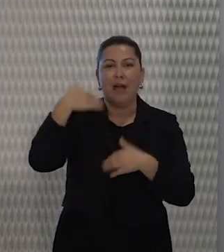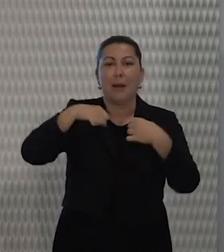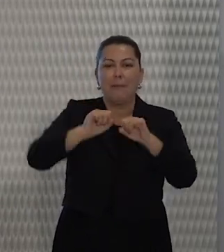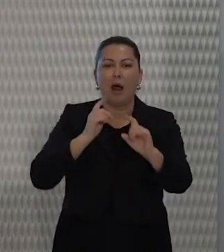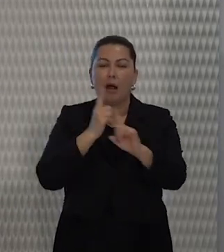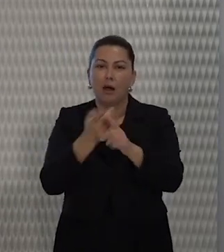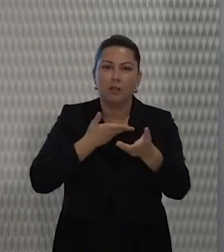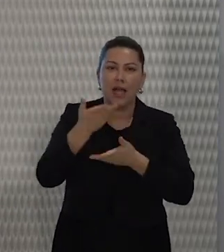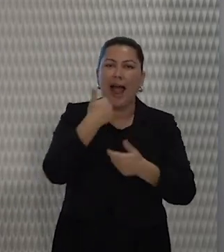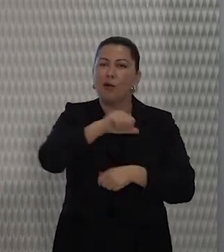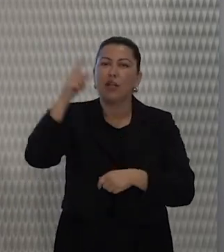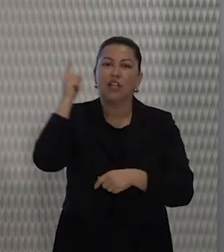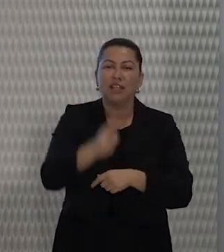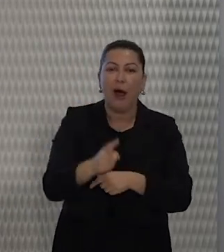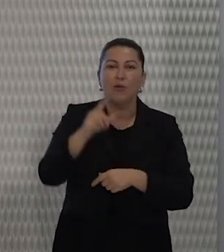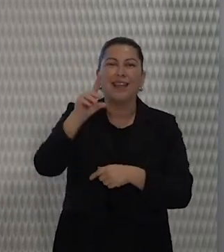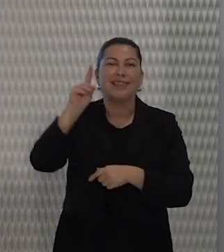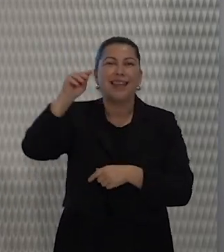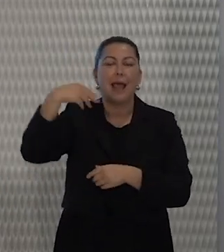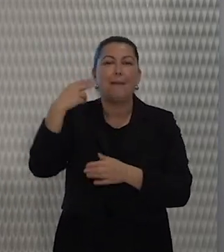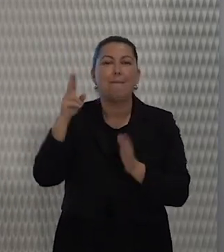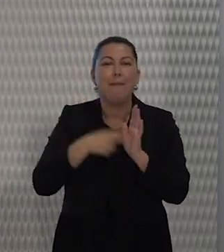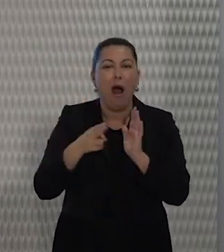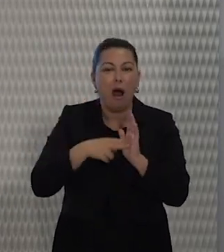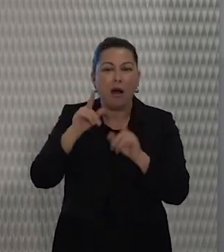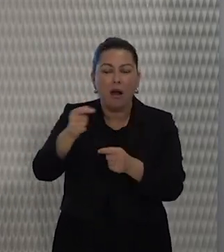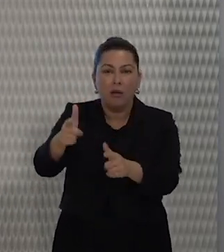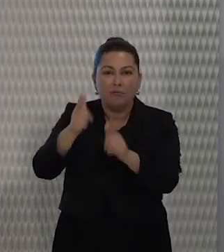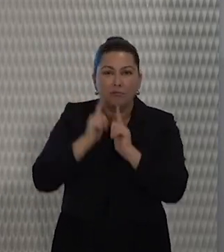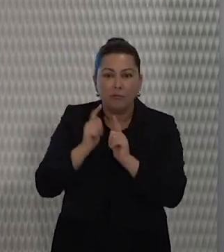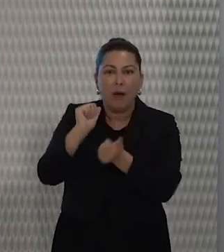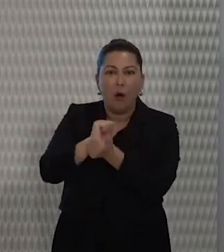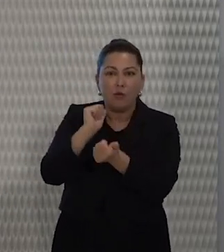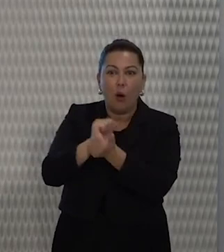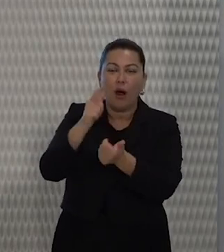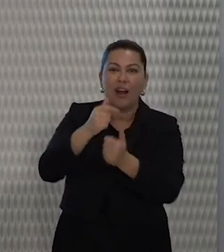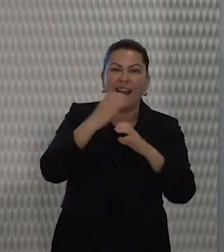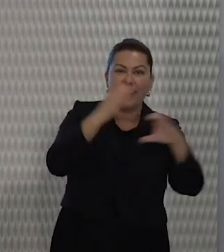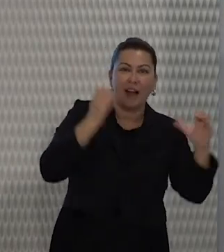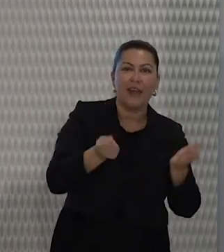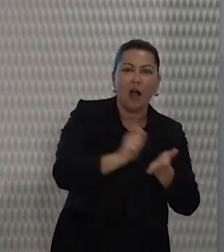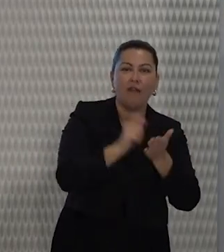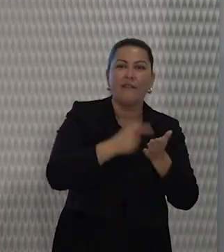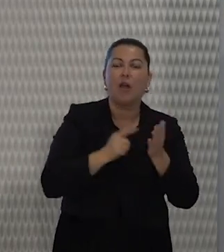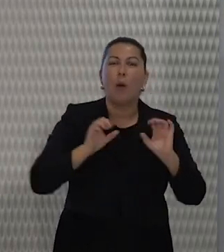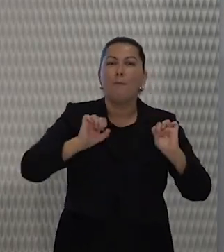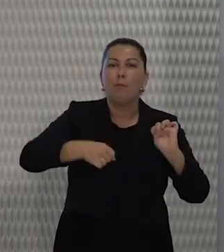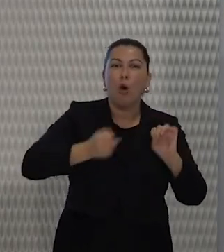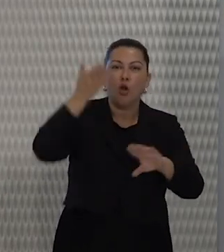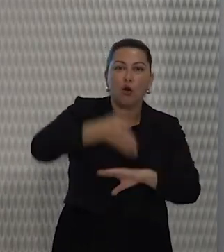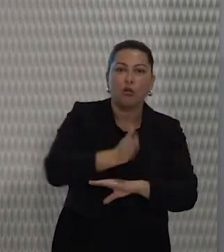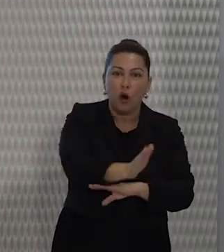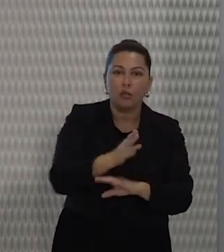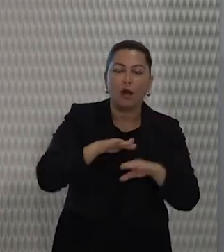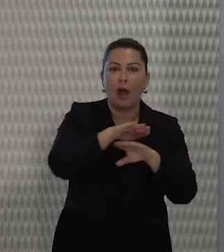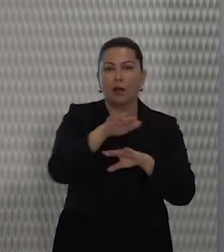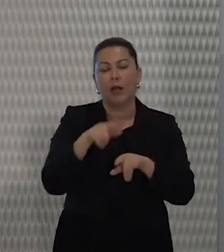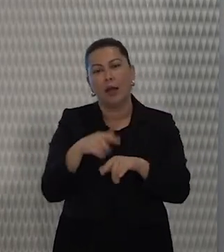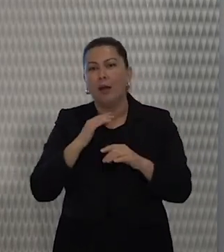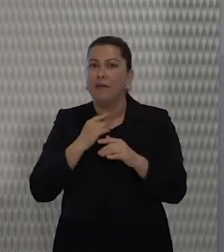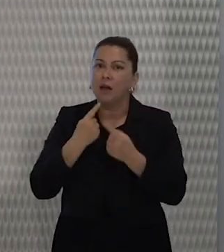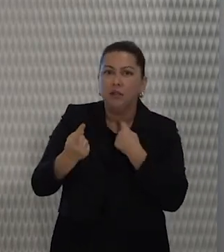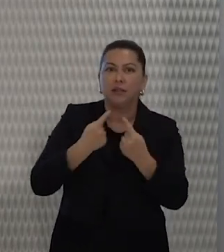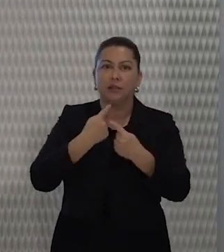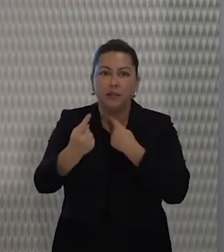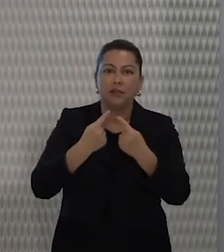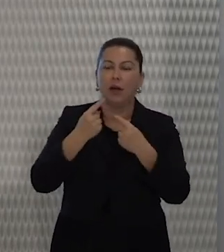100.000 D-Mark zu geben, um einen LKW zu kaufen, um in eine Motocross-Karriere zu investieren. Das waren wirklich harte Zeiten, da ging es irgendwie so um alles.